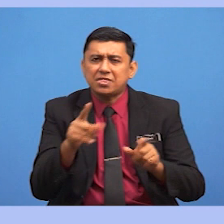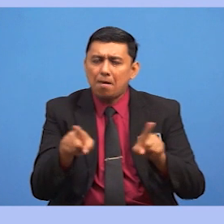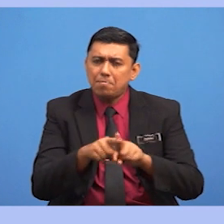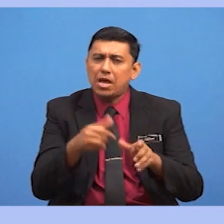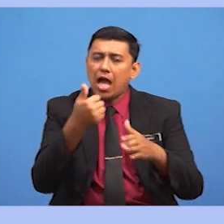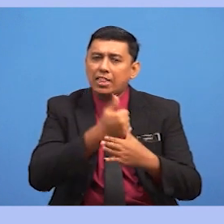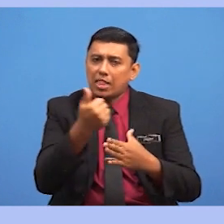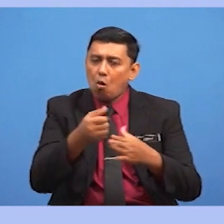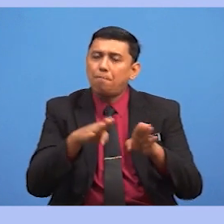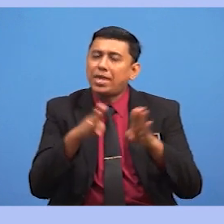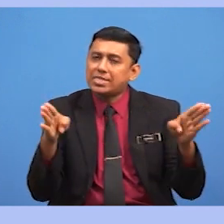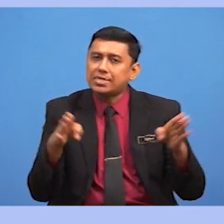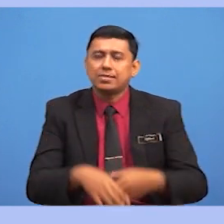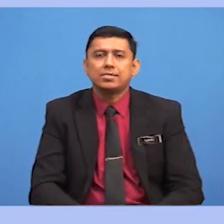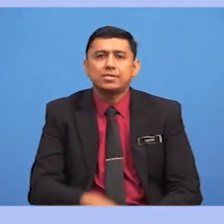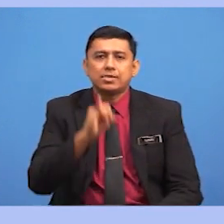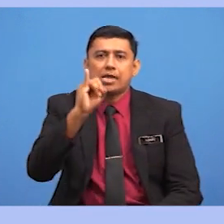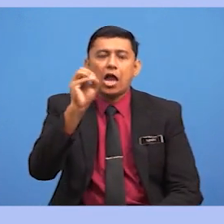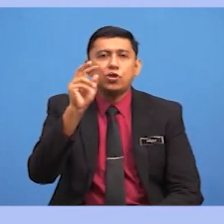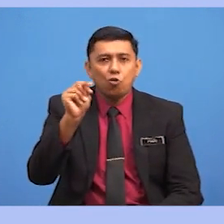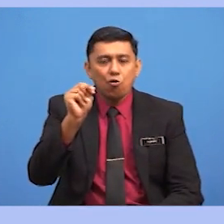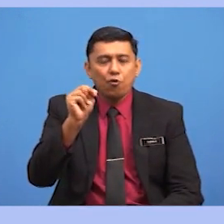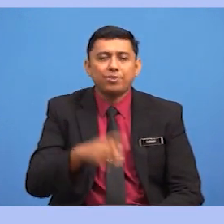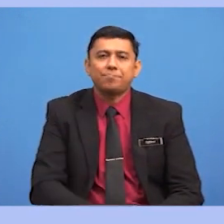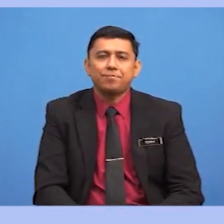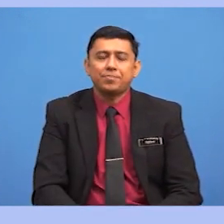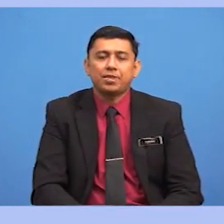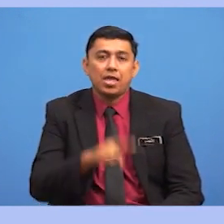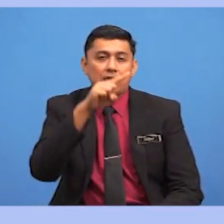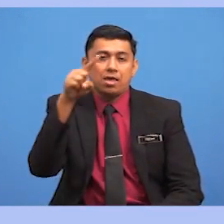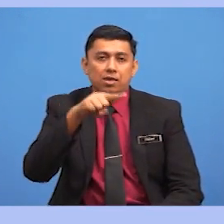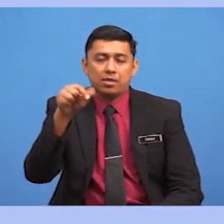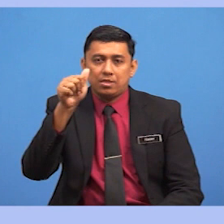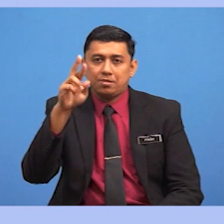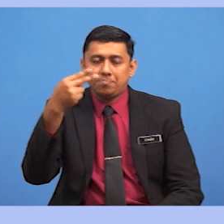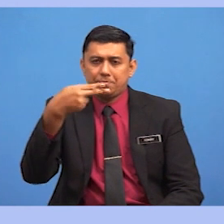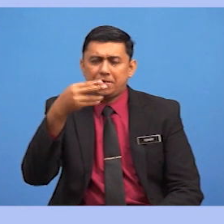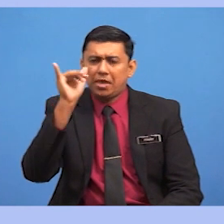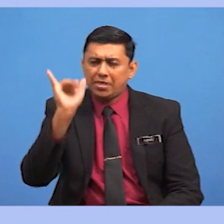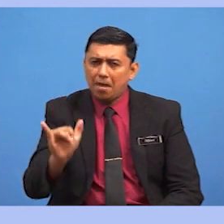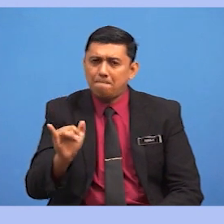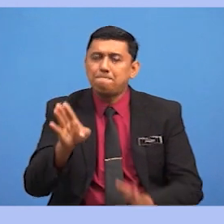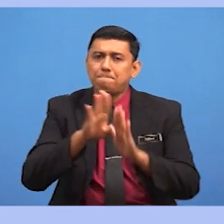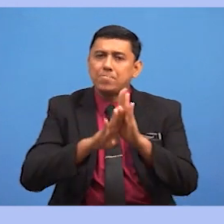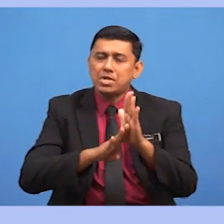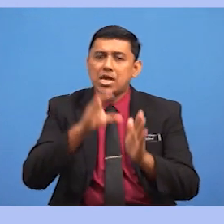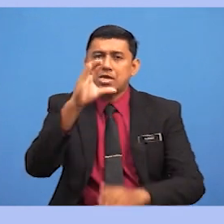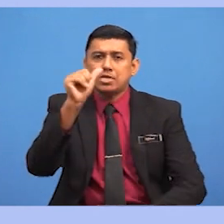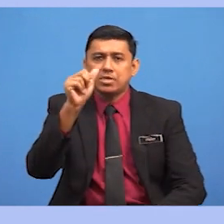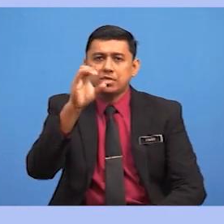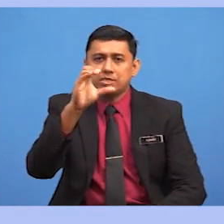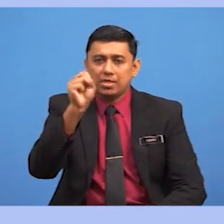berbeza. Manakala ion pula ialah zarah-zarah yang bercas, sama ada